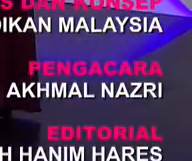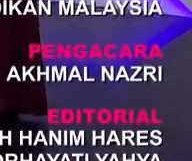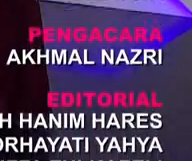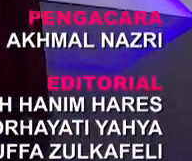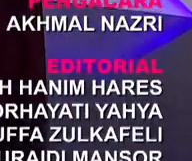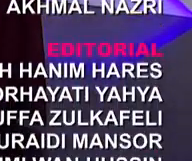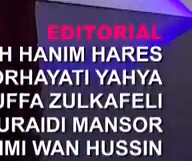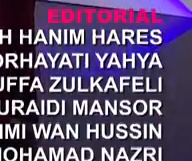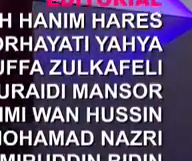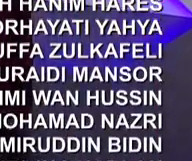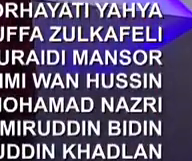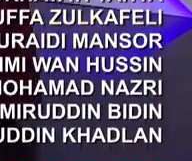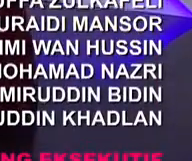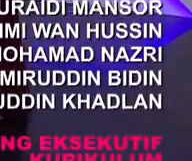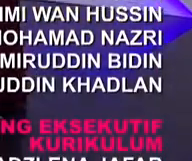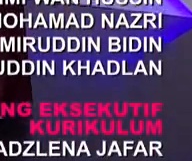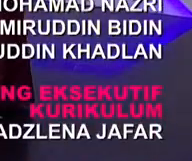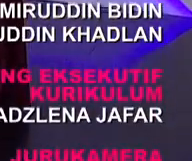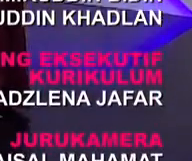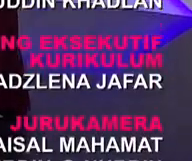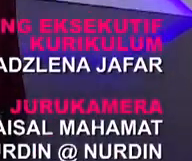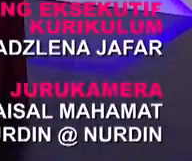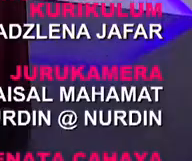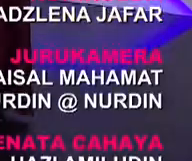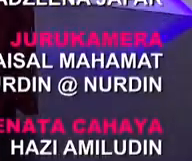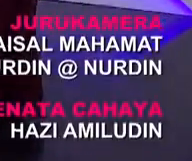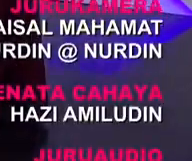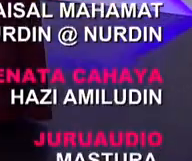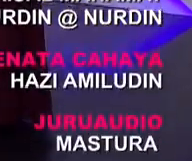makanan sendiri, sendiri. Melalui